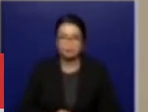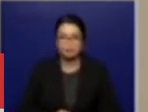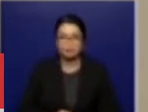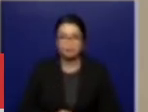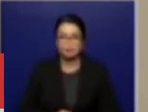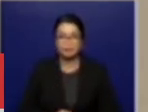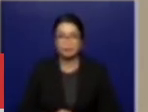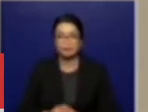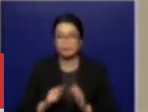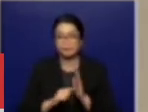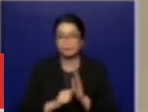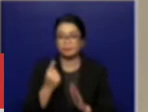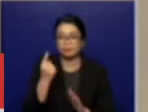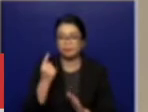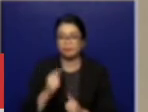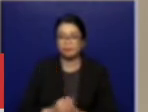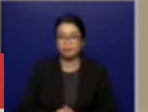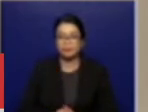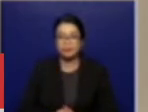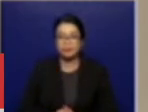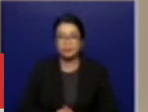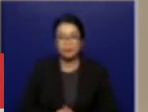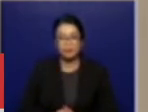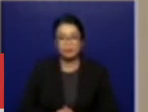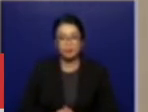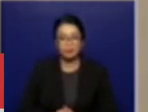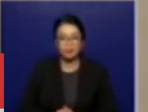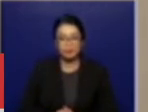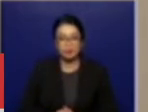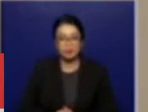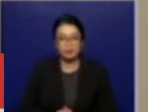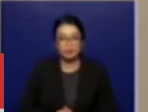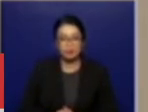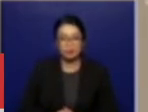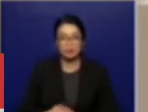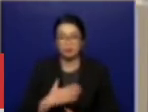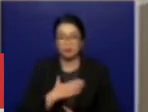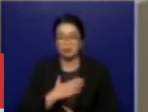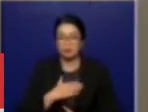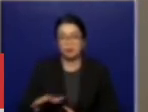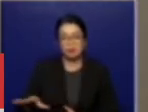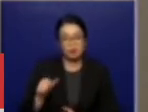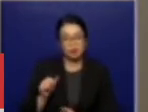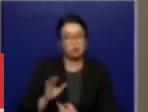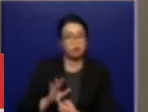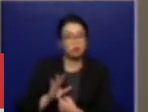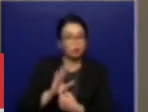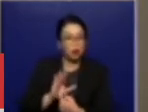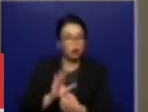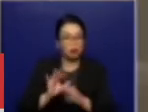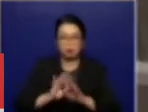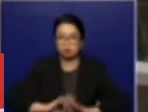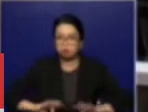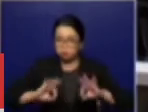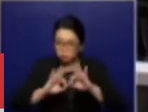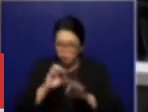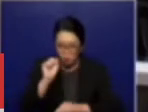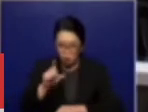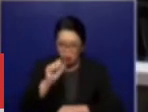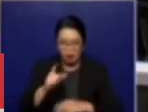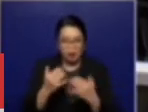เรื่องแรกครับเรื่องที่หนึ่งผมจะขออนุญาตหยิบยกประเด็นสำคัญเร่งด่วนในขณะ